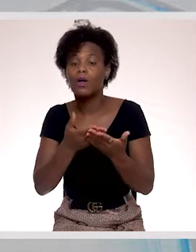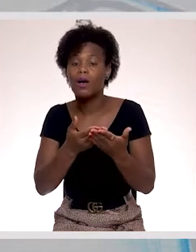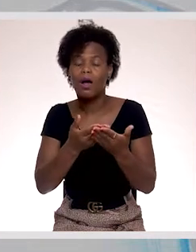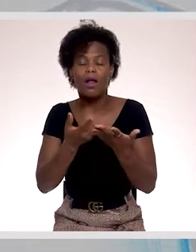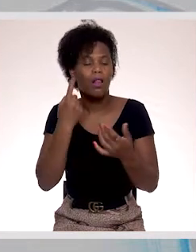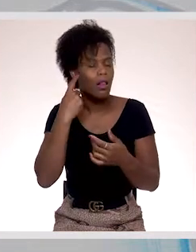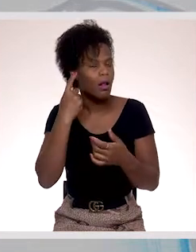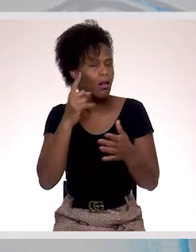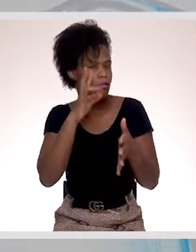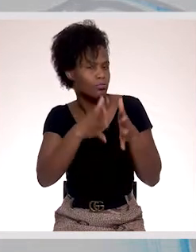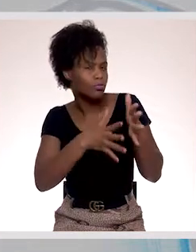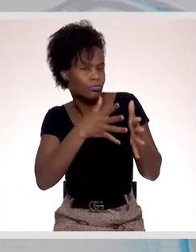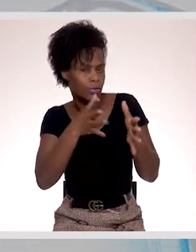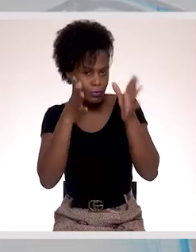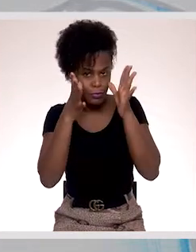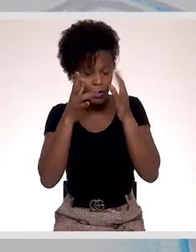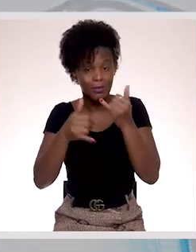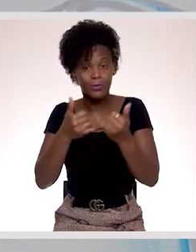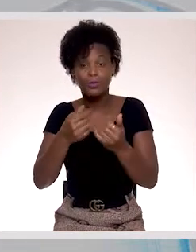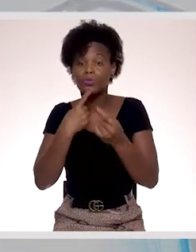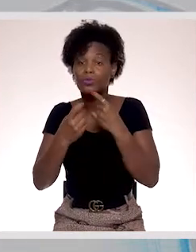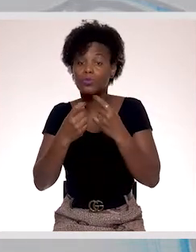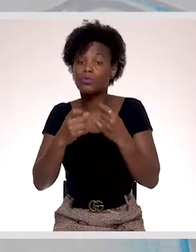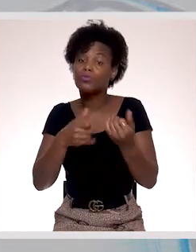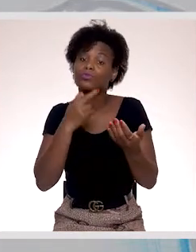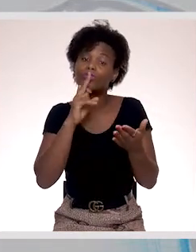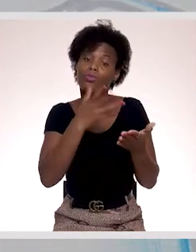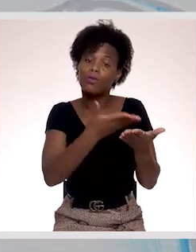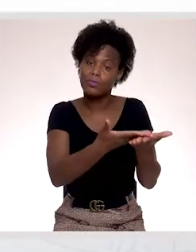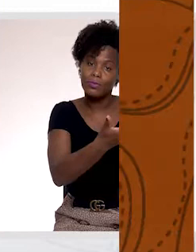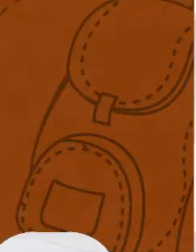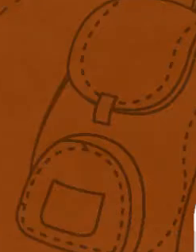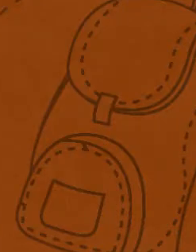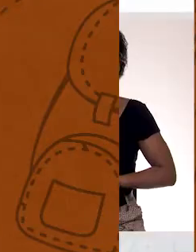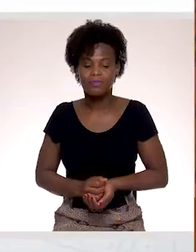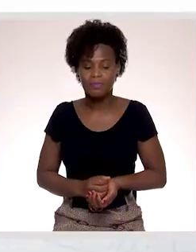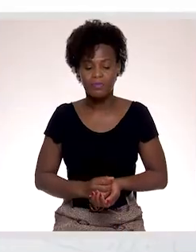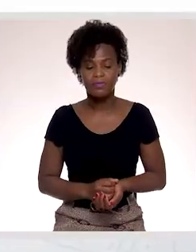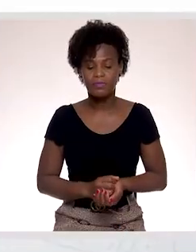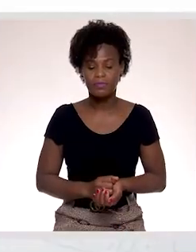d'écouter attentivement et puis tu vas répondre aux questions qui te seront posées.